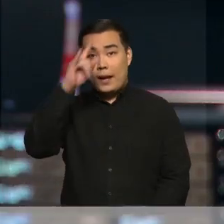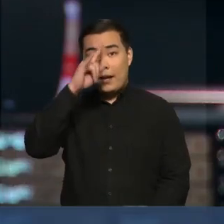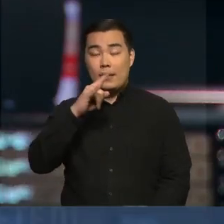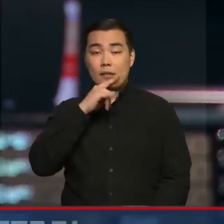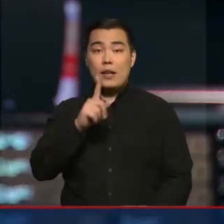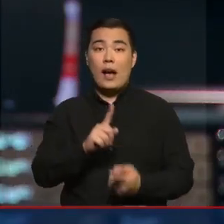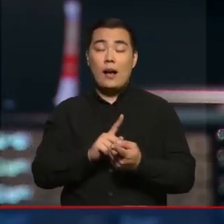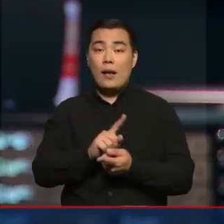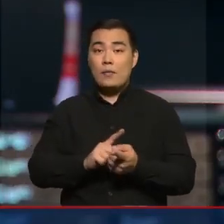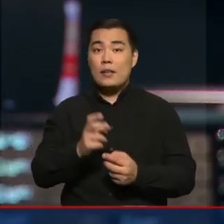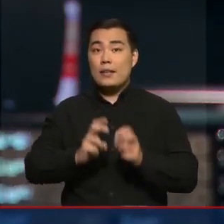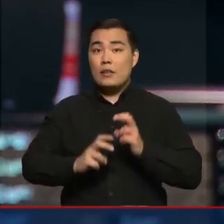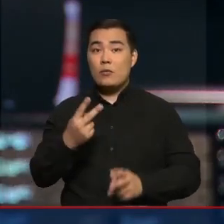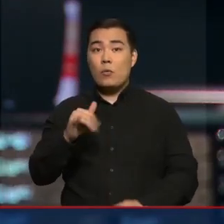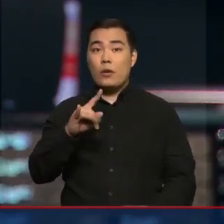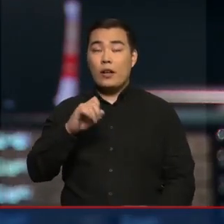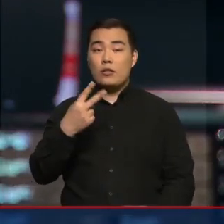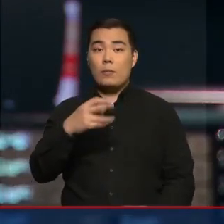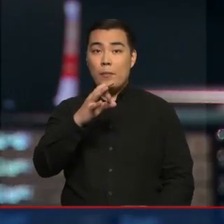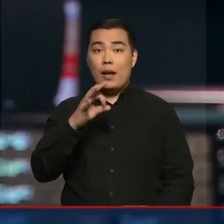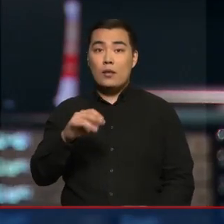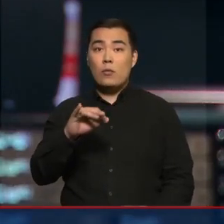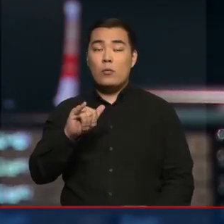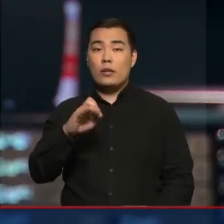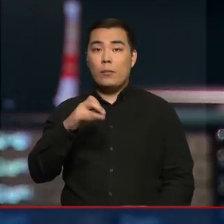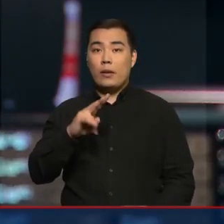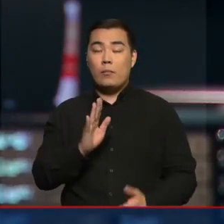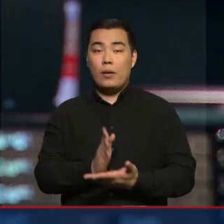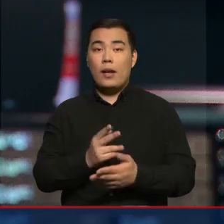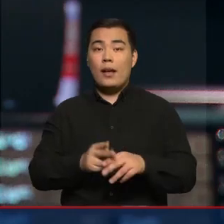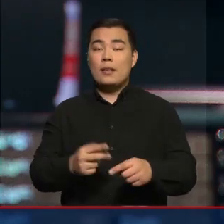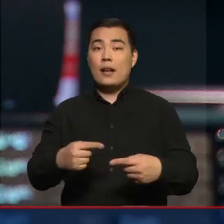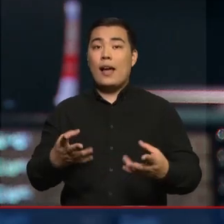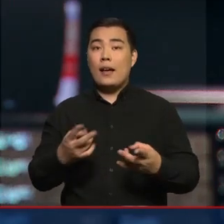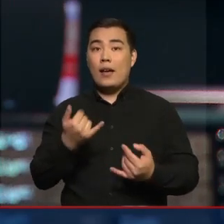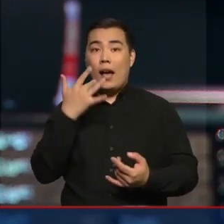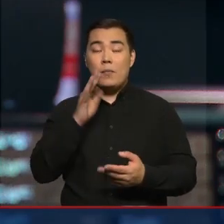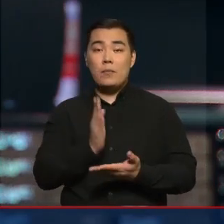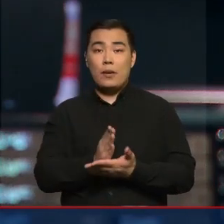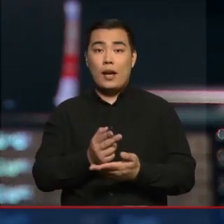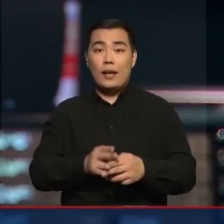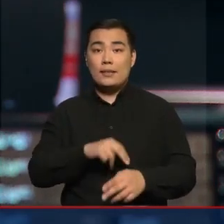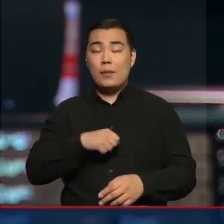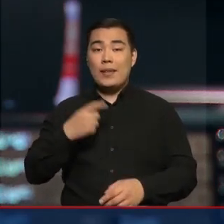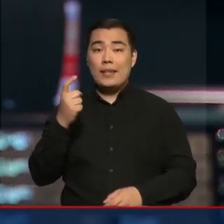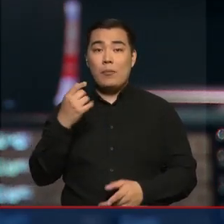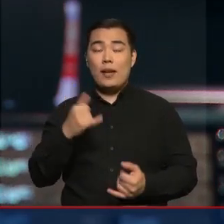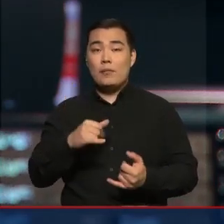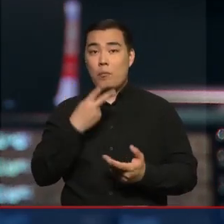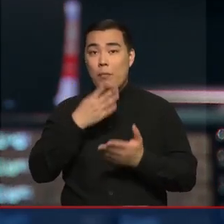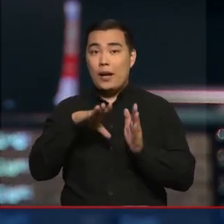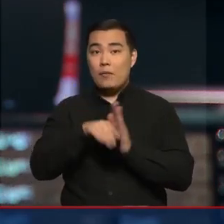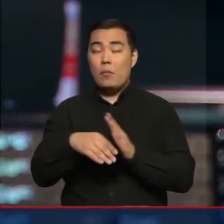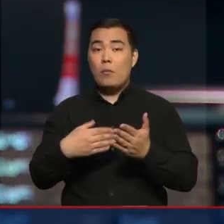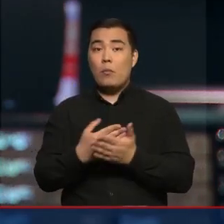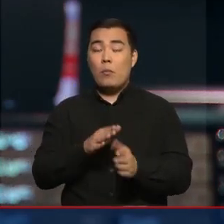Қазақстанда өндірілетін уранның 20% Өскеменде өңделеді. Қалғаны шикізат күйінде шетел асып жатыр. Сондықтан химиялық элементті